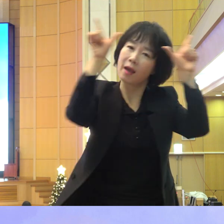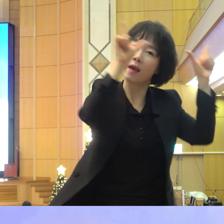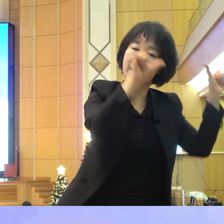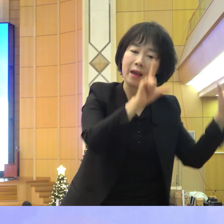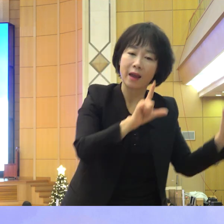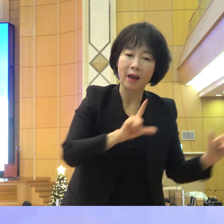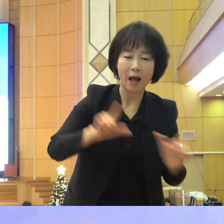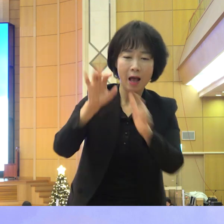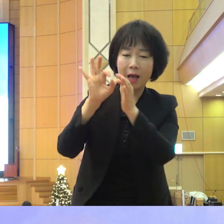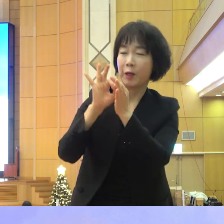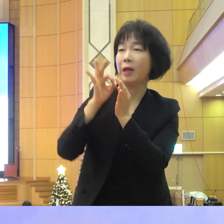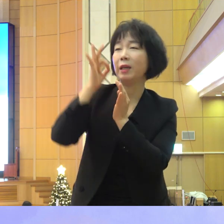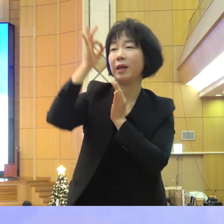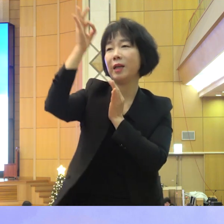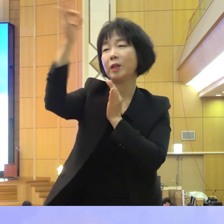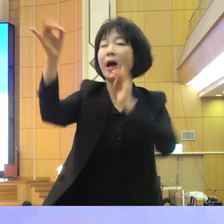살겠네.